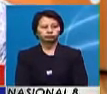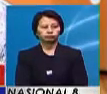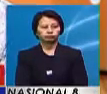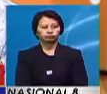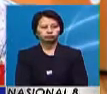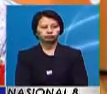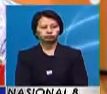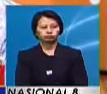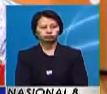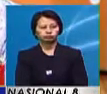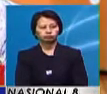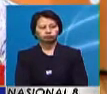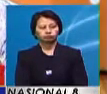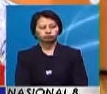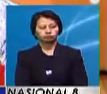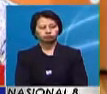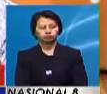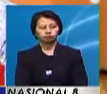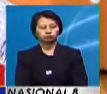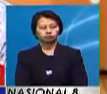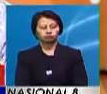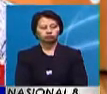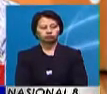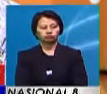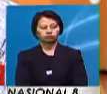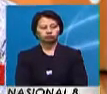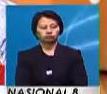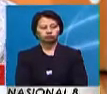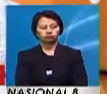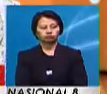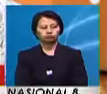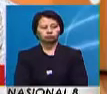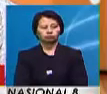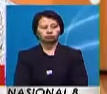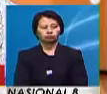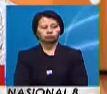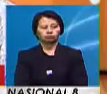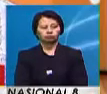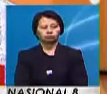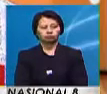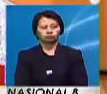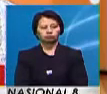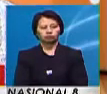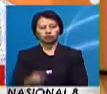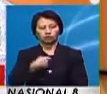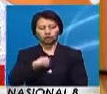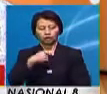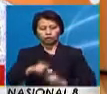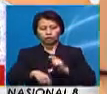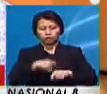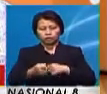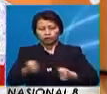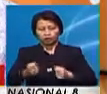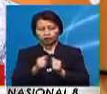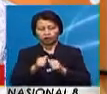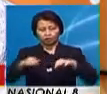bergegar. Terus saya ambil mida, saya ikat dengan kain, terus saya